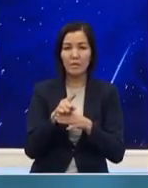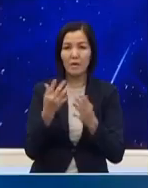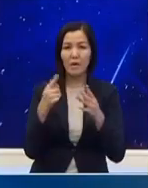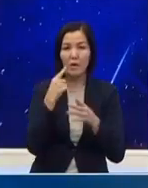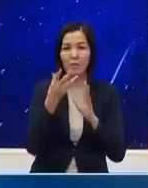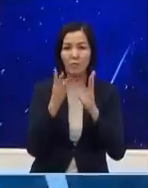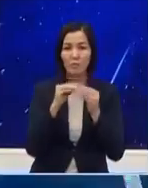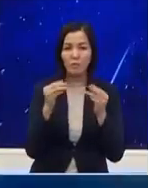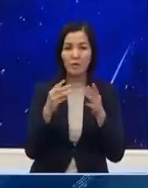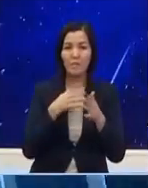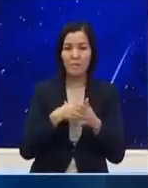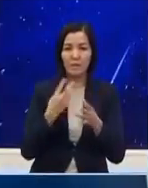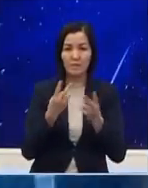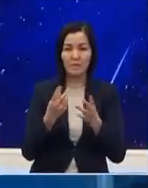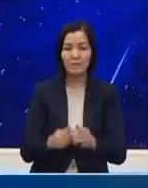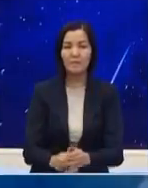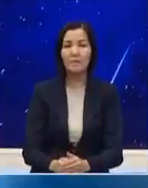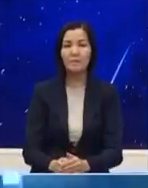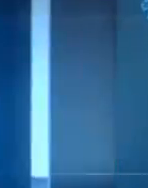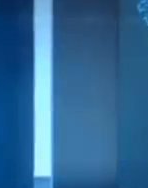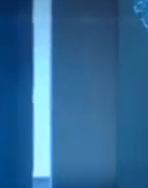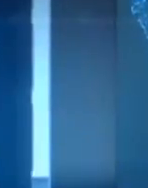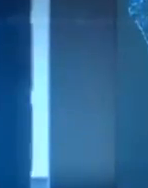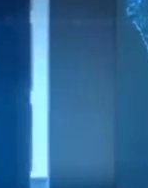бұршылып. Жайз Райсаева, Абзал Нүсіпов, Жетісу телеарнасы.